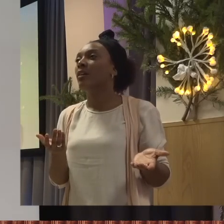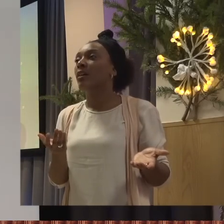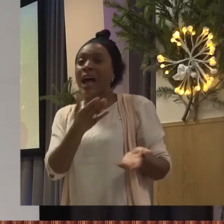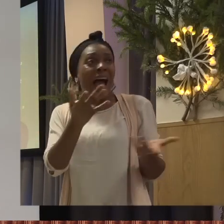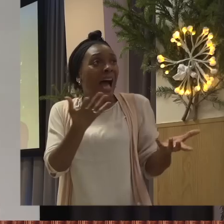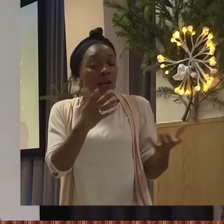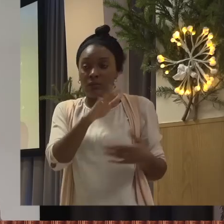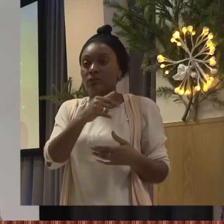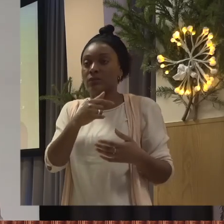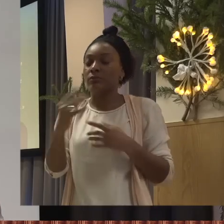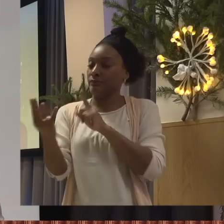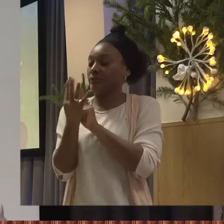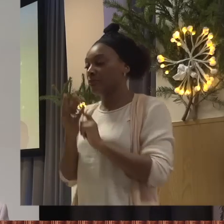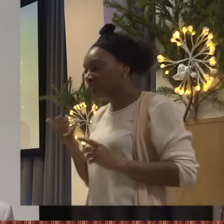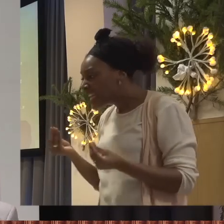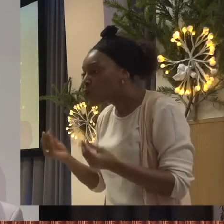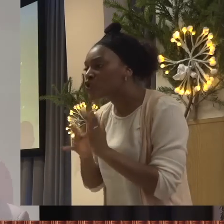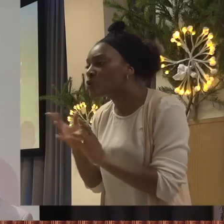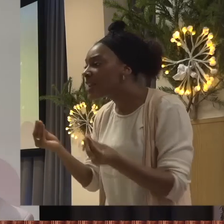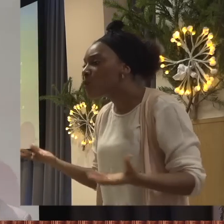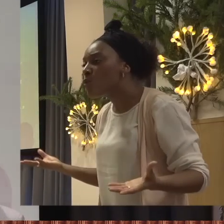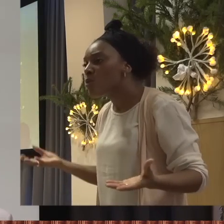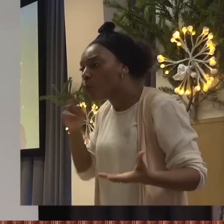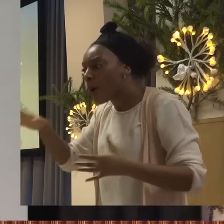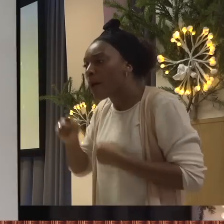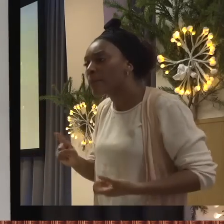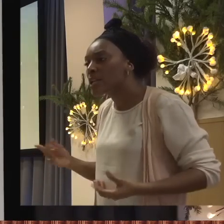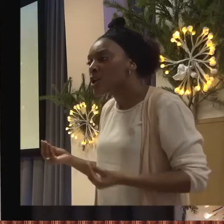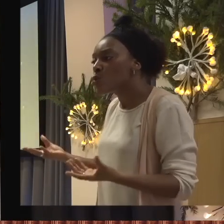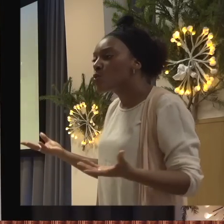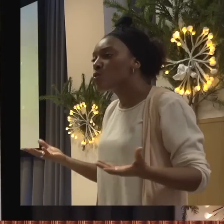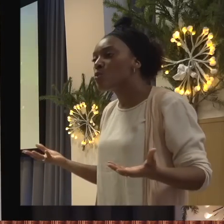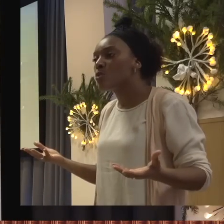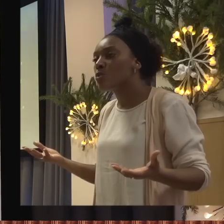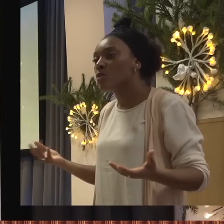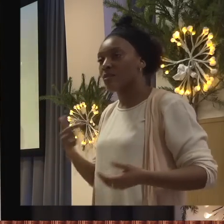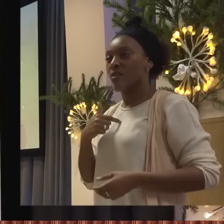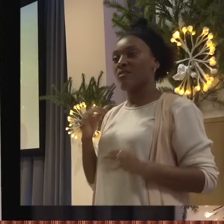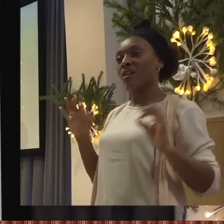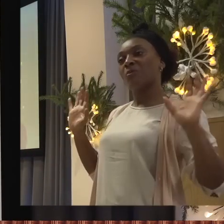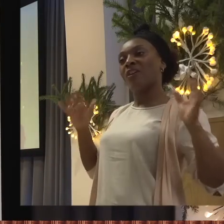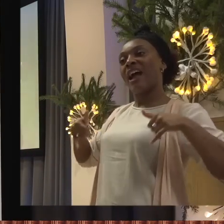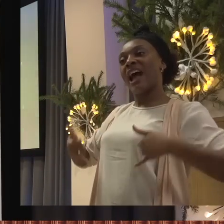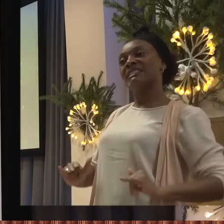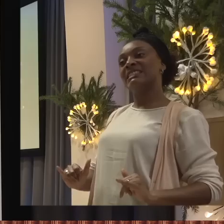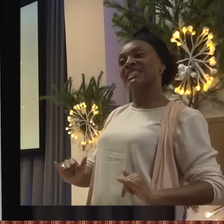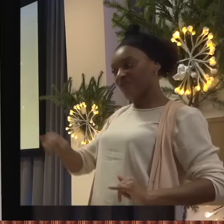emmené? Vous savez, il est toujours plus facile de demander à l'autre de faire le travail qu'on n'a pas pu faire soi-même.